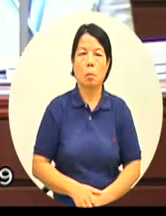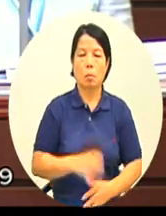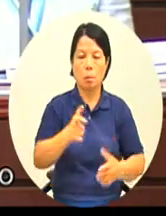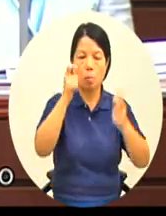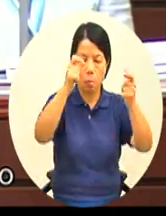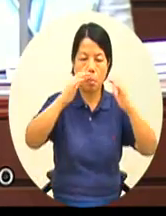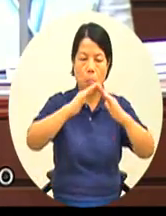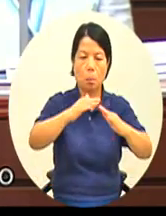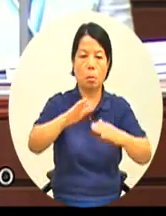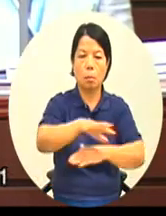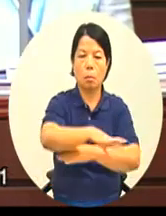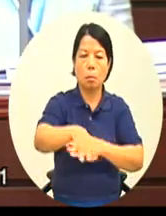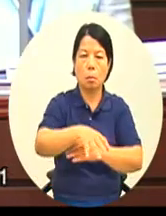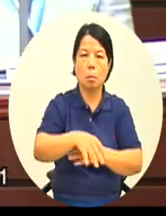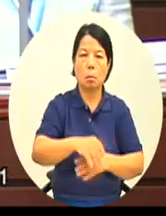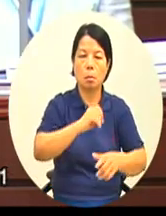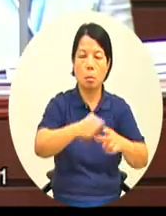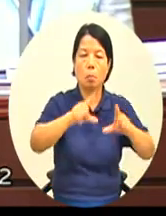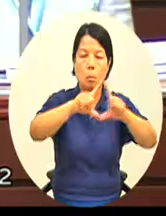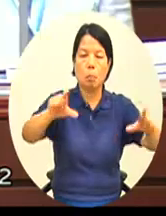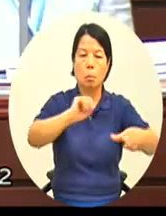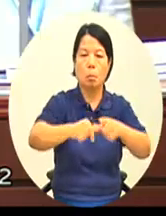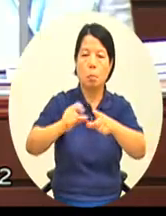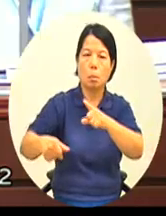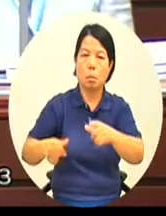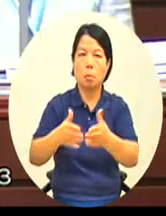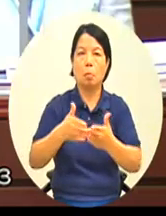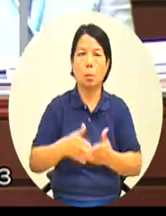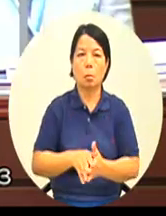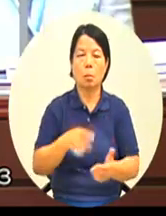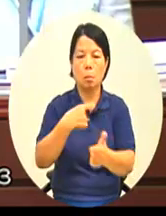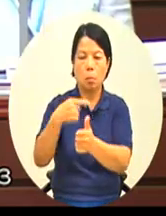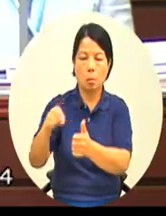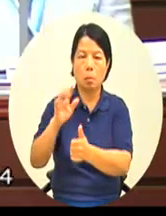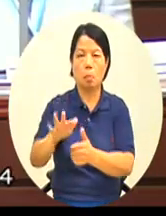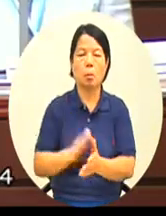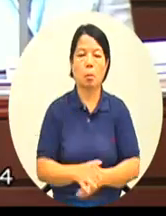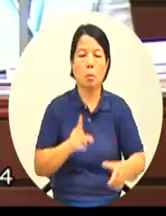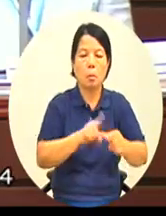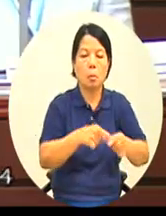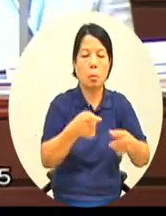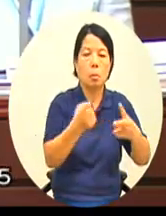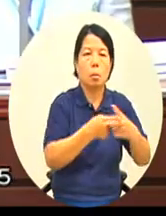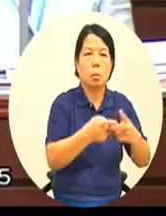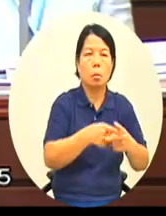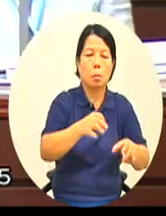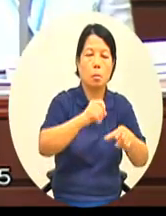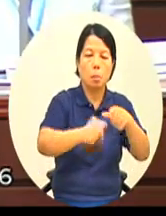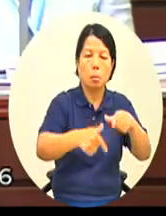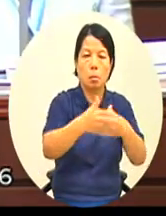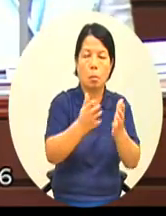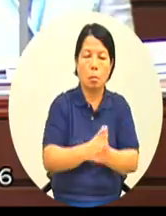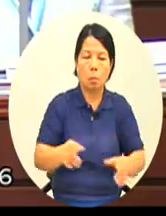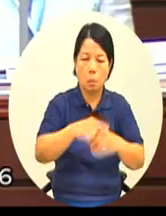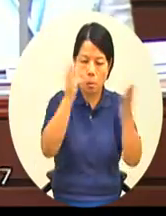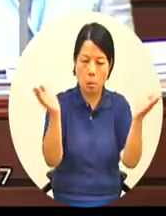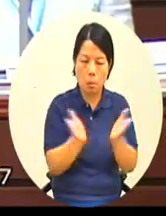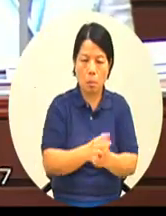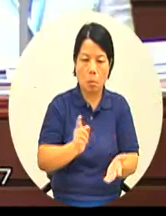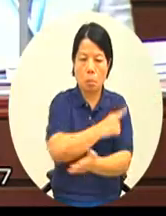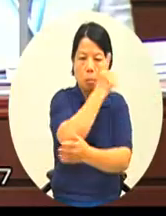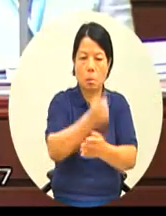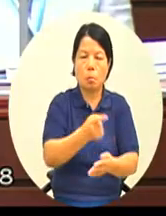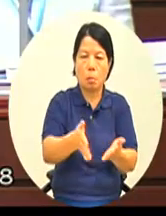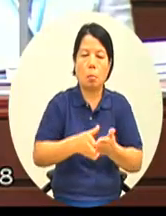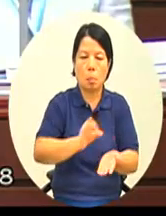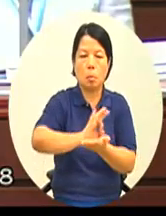雄市的其他的事业单位，比较大型的公司，或者甚至有一些中小企业，你是要他足额提拨是有一些困难，